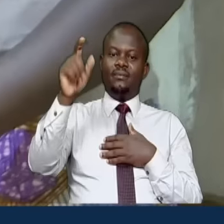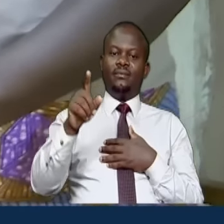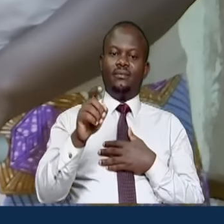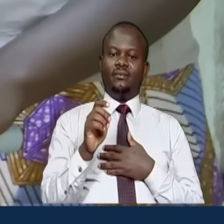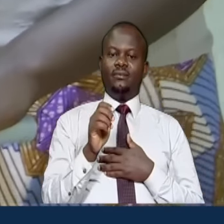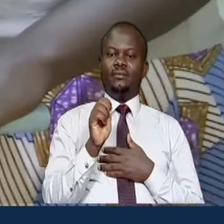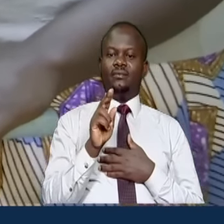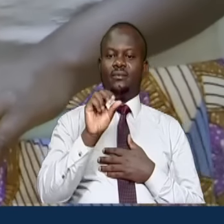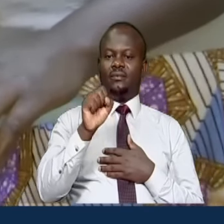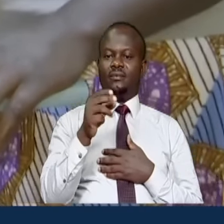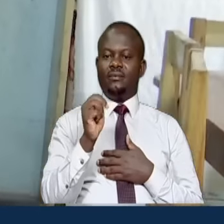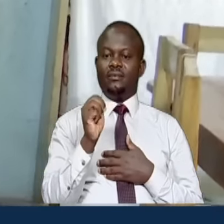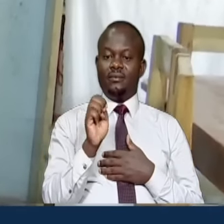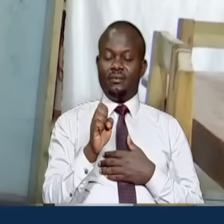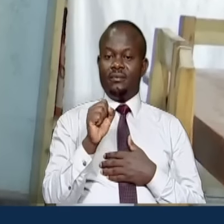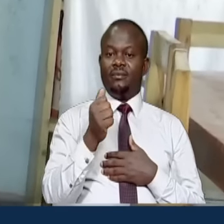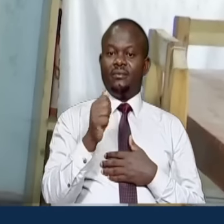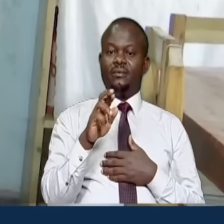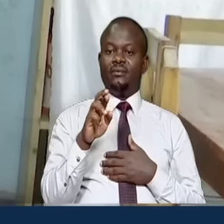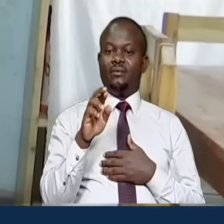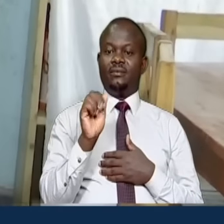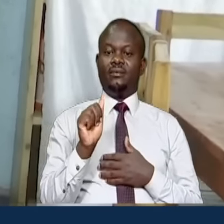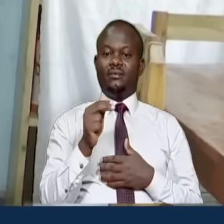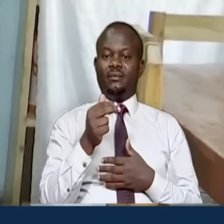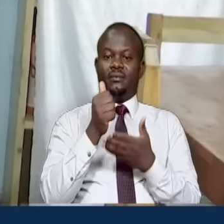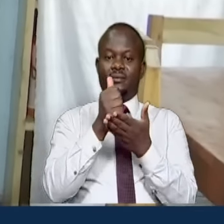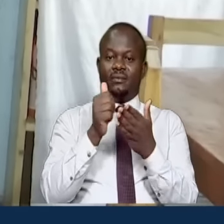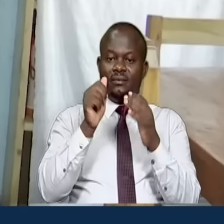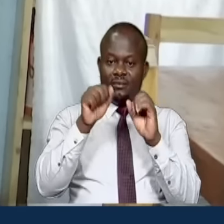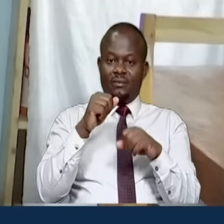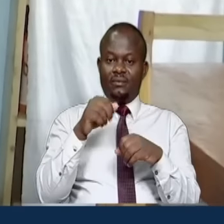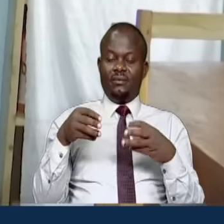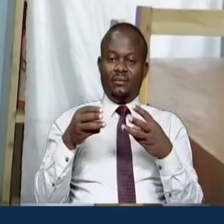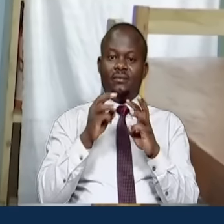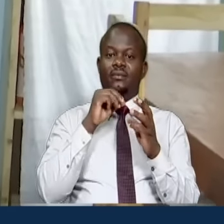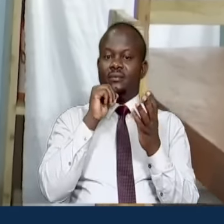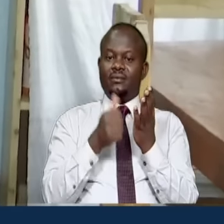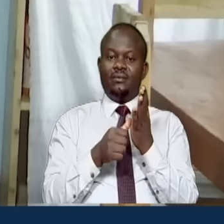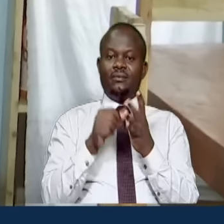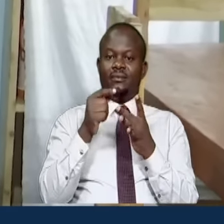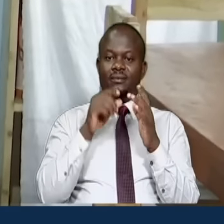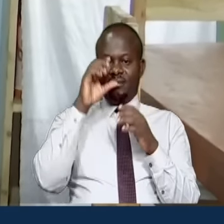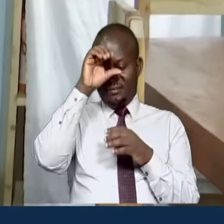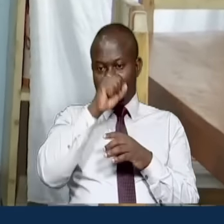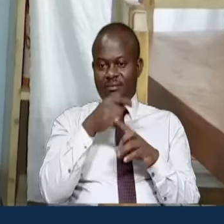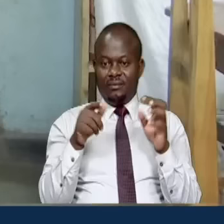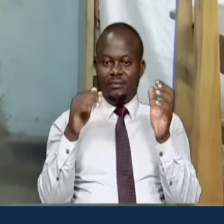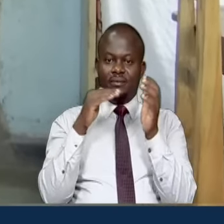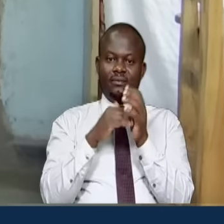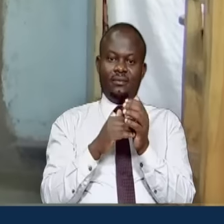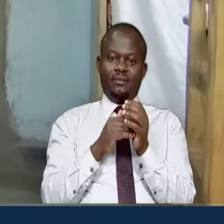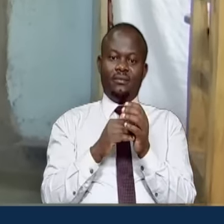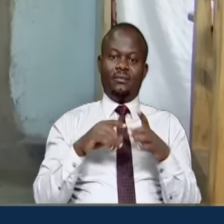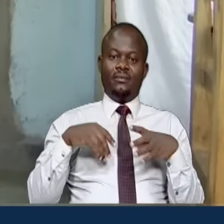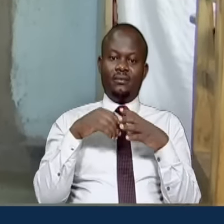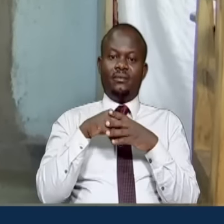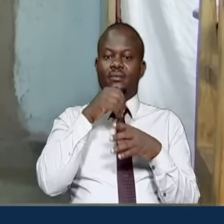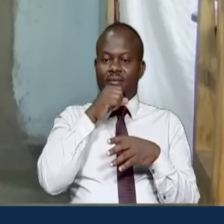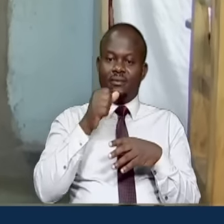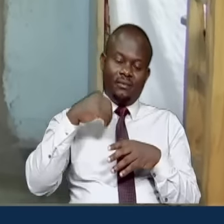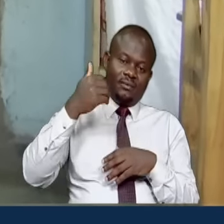Sara wita kuri uyu mukecuru avuga ko abana be bamufasha uko bashoboye ku buryo nta kintu abura Sara nawe nkubana n'uyu mukecuru umunsi